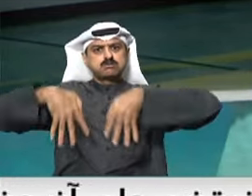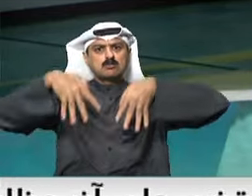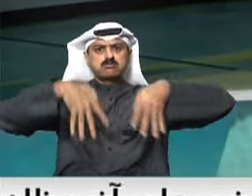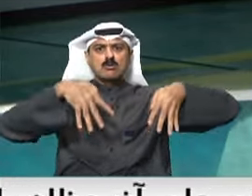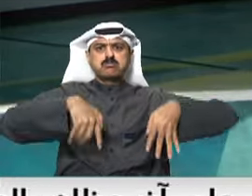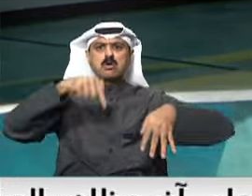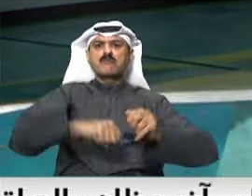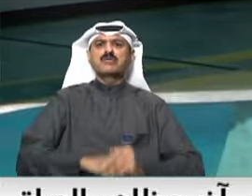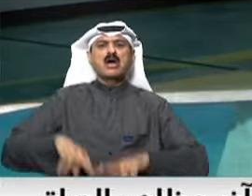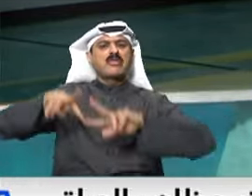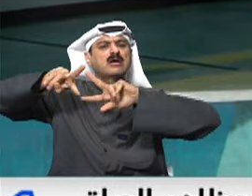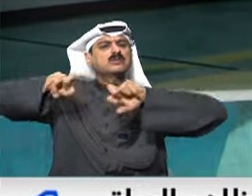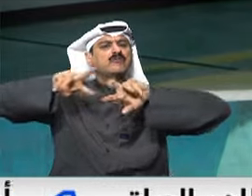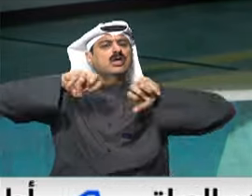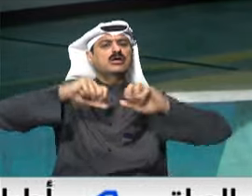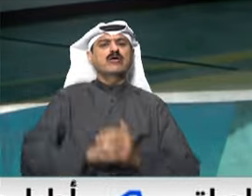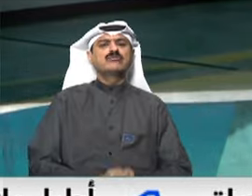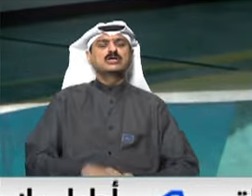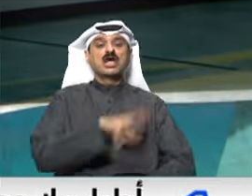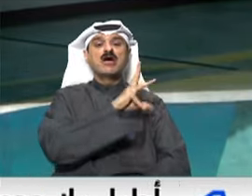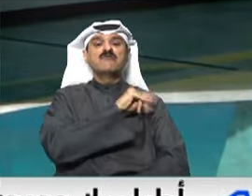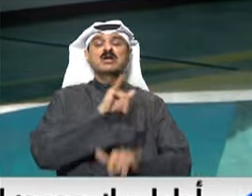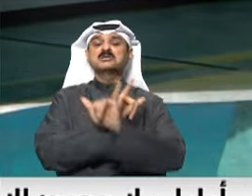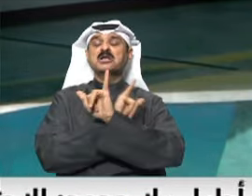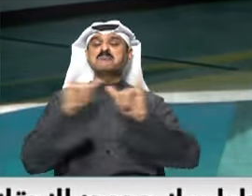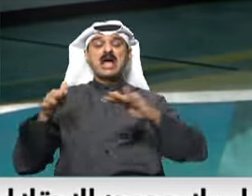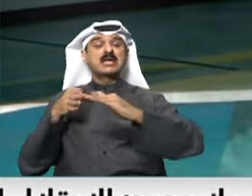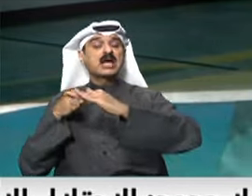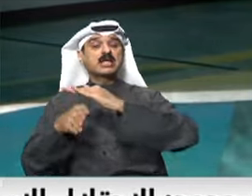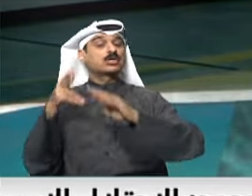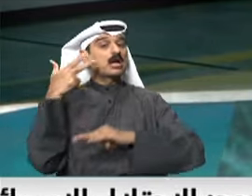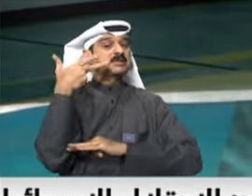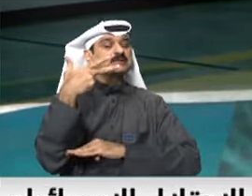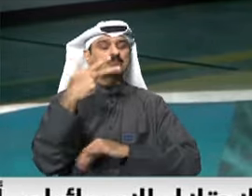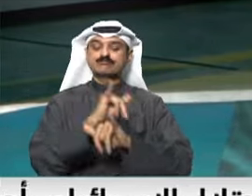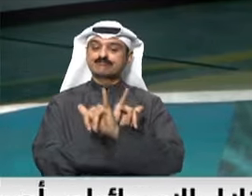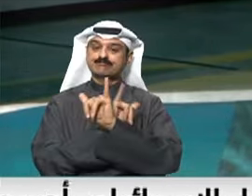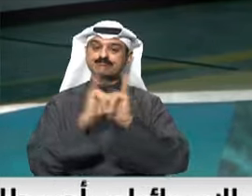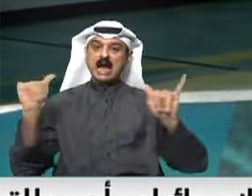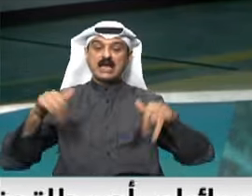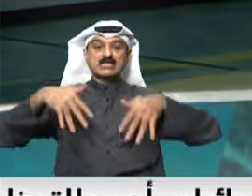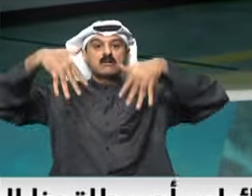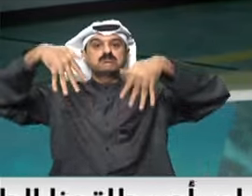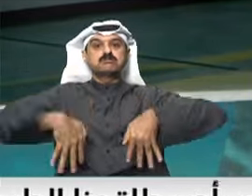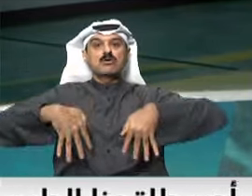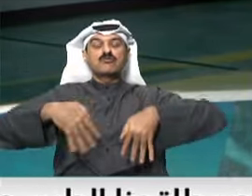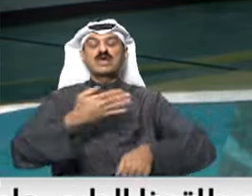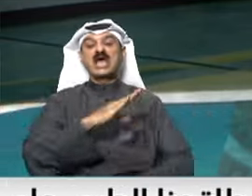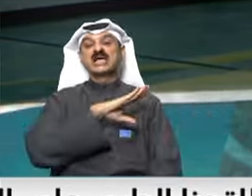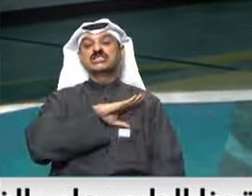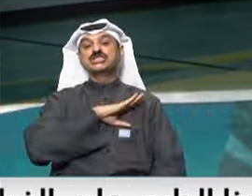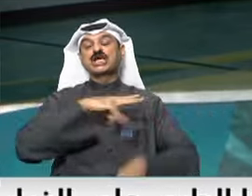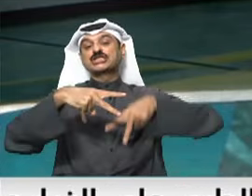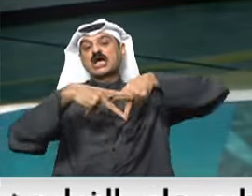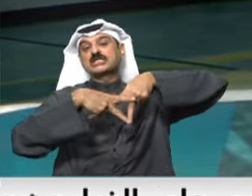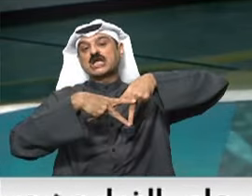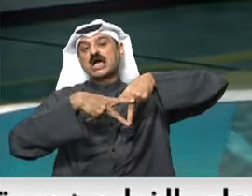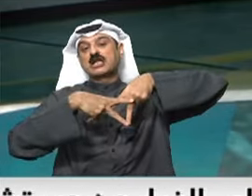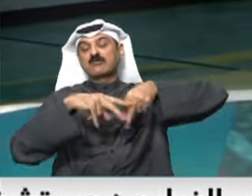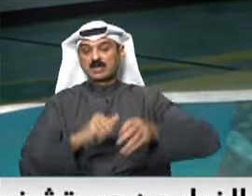العسكرية للتضييق على المصلين ومنعهم من الدخول للمسجد الأقصى المبارك للجمعة 19 على التوالي.